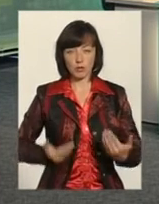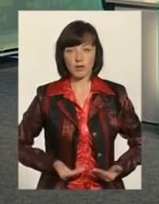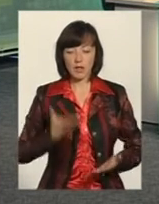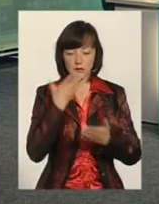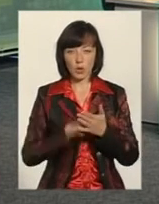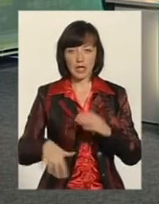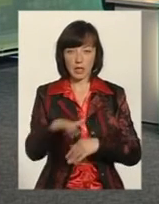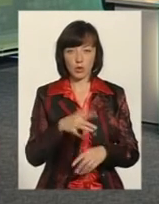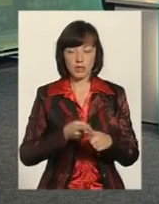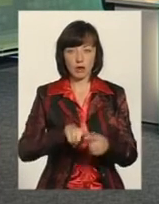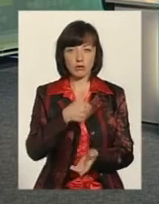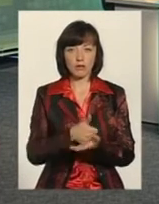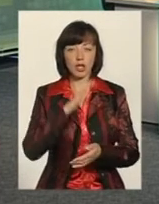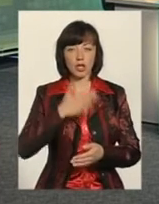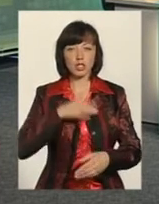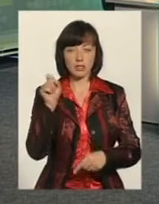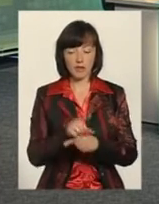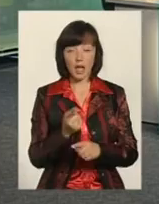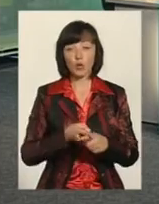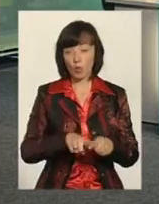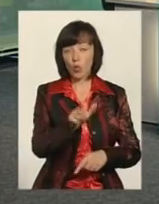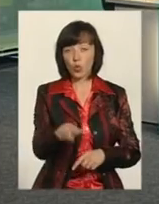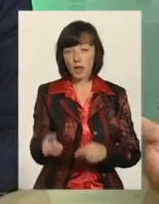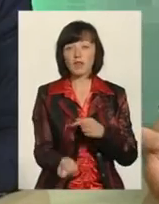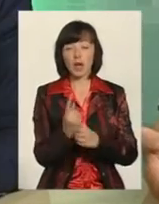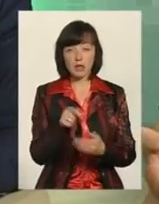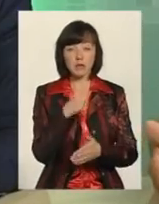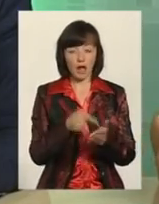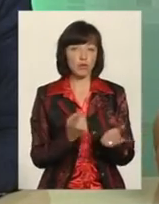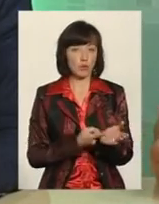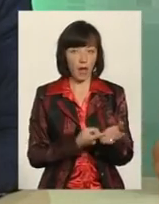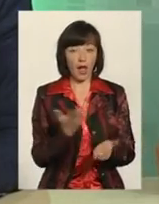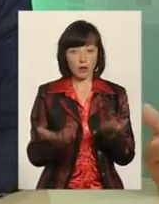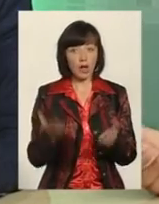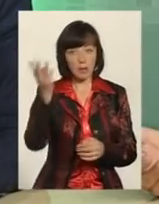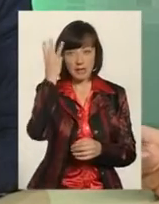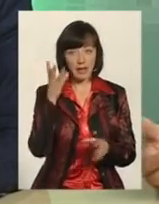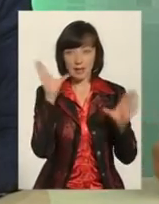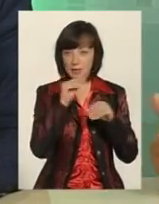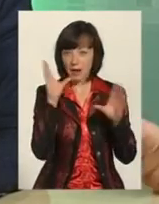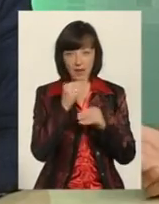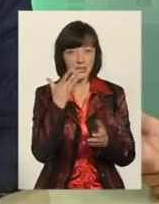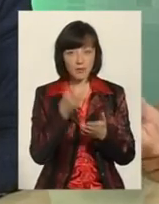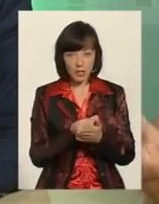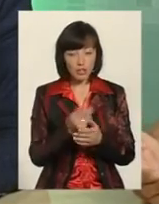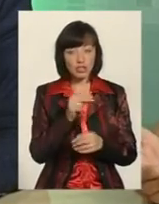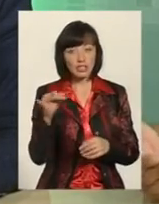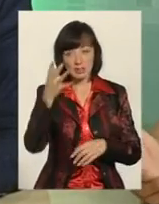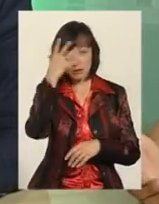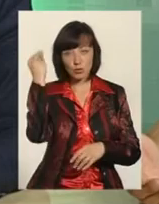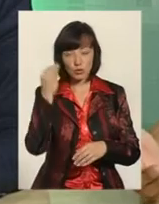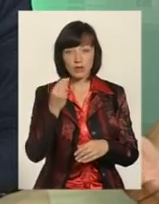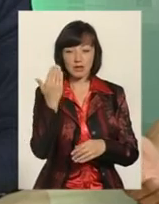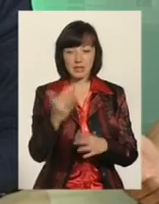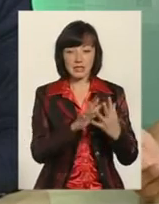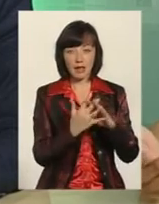своїх територіях, це основне наше завдання. Тому у людей виникає запитання. Аргумент, якщо Хмельницький не справляється зі своїми українцями? Чи не забудуть про них після того,